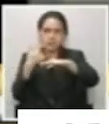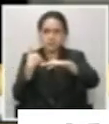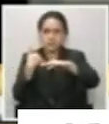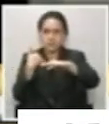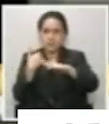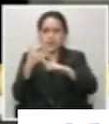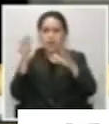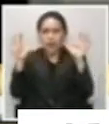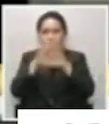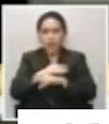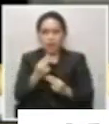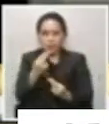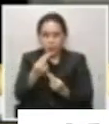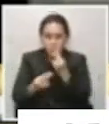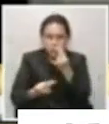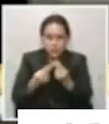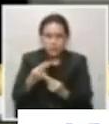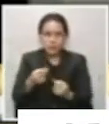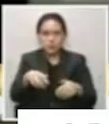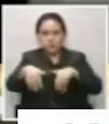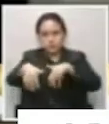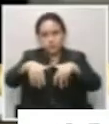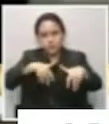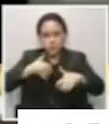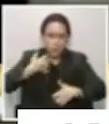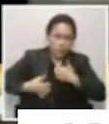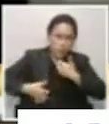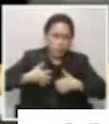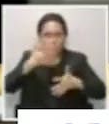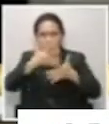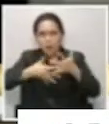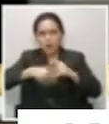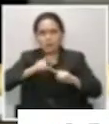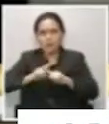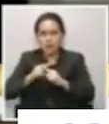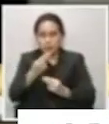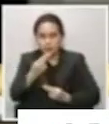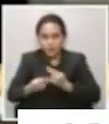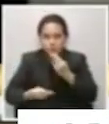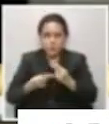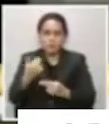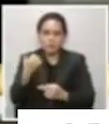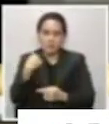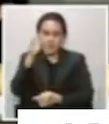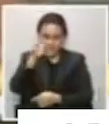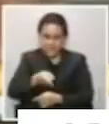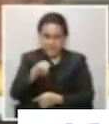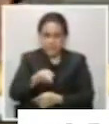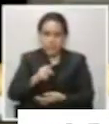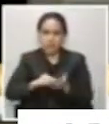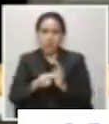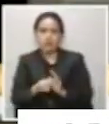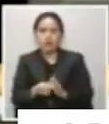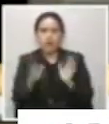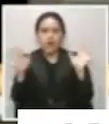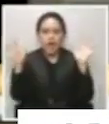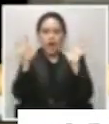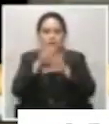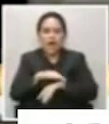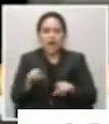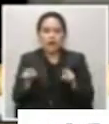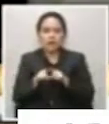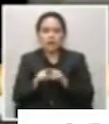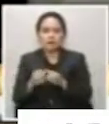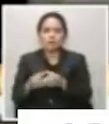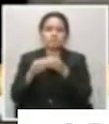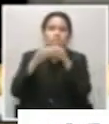ผัสความทุกข์เข็นของชาวบ้านจริงๆไม่มีหน้าม้าคอยไปส่งทีมงาน